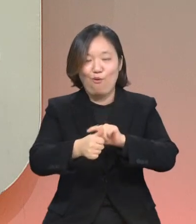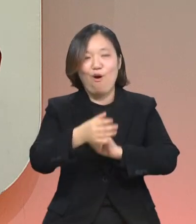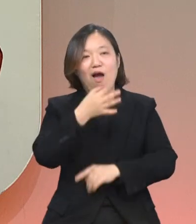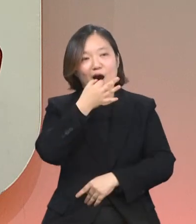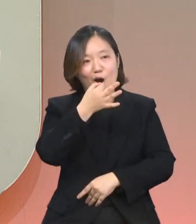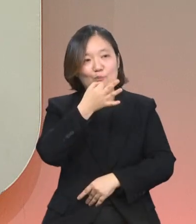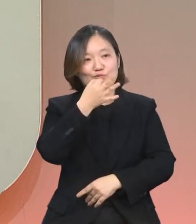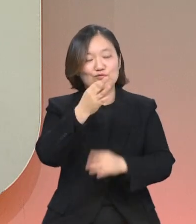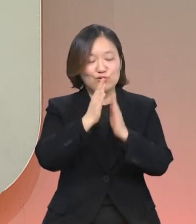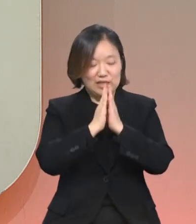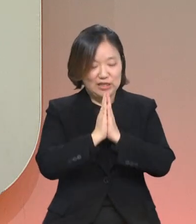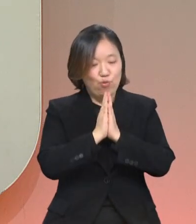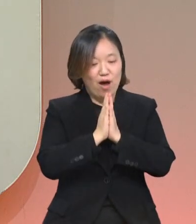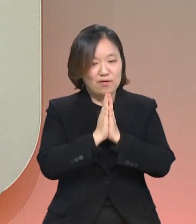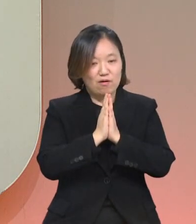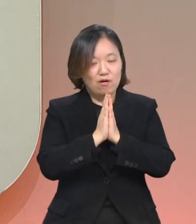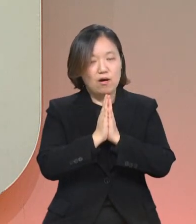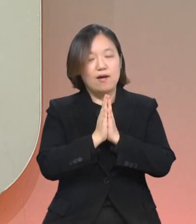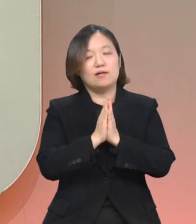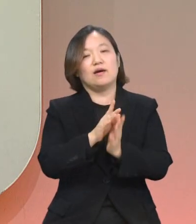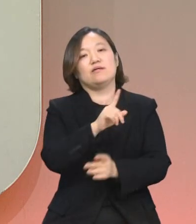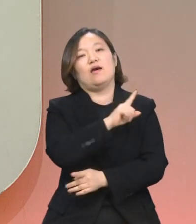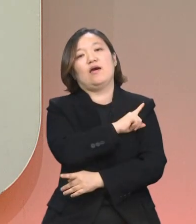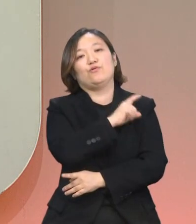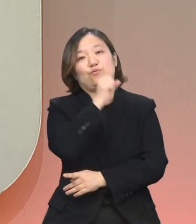염불하고 기도하는게 제일 좋죠